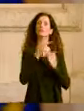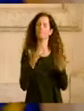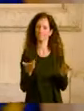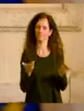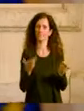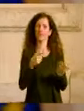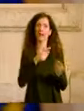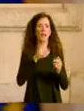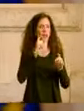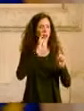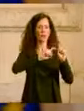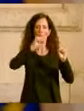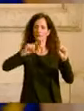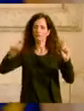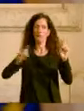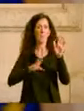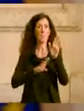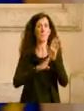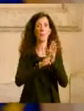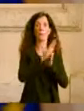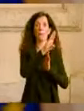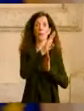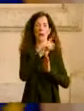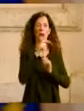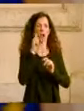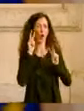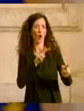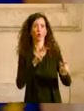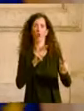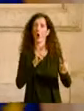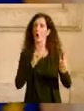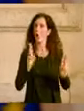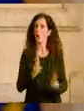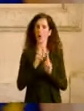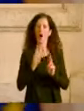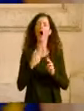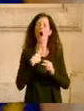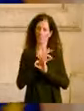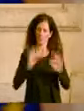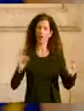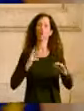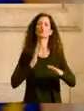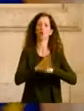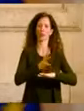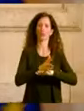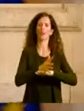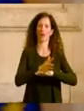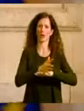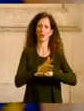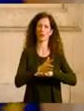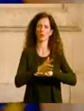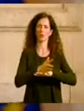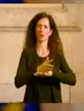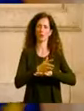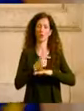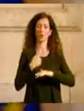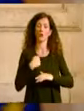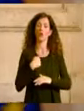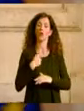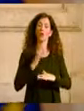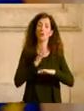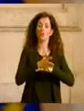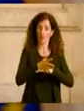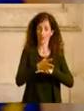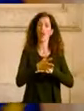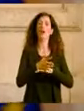scappa dal controllo, certo che siamo pronti a intervenire. Lo farà sicuramente responsabilmente il Presidente della